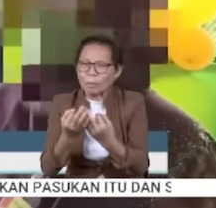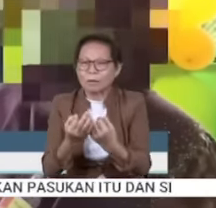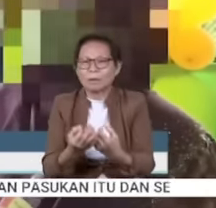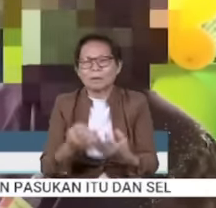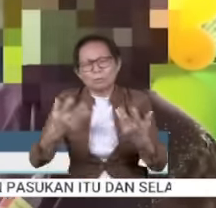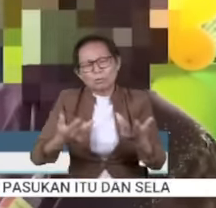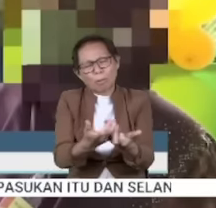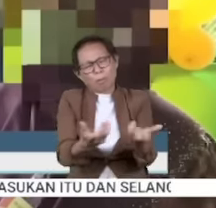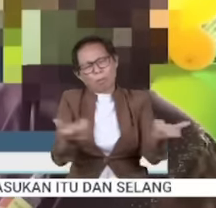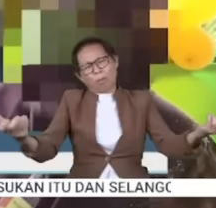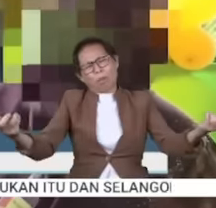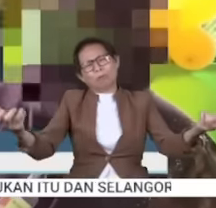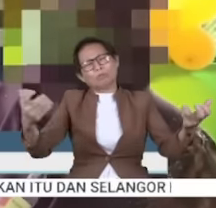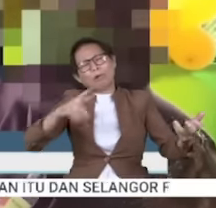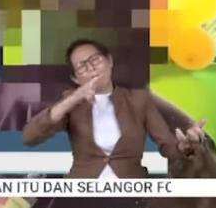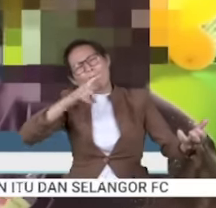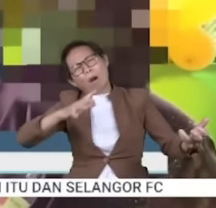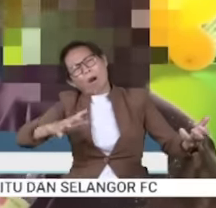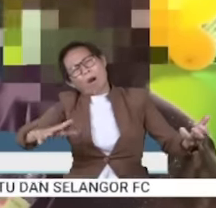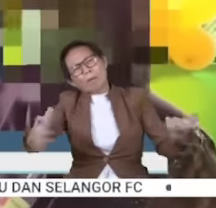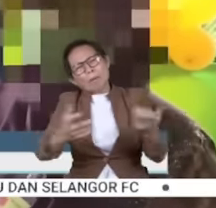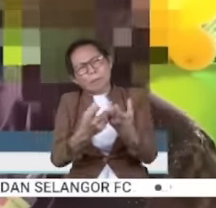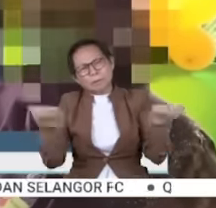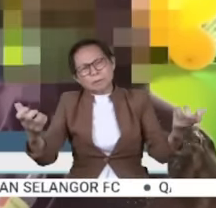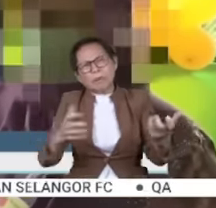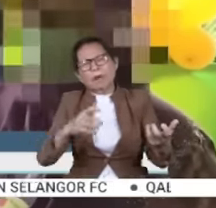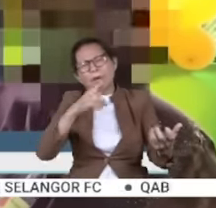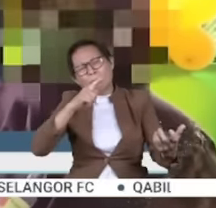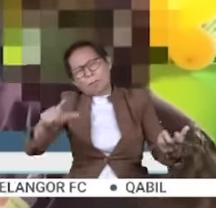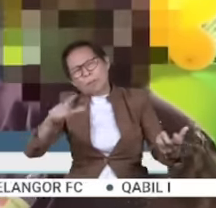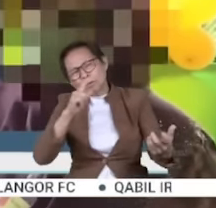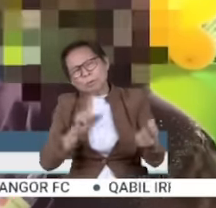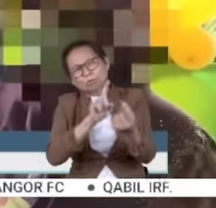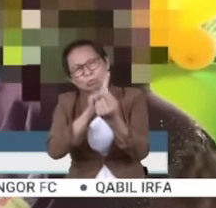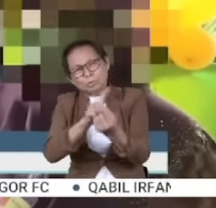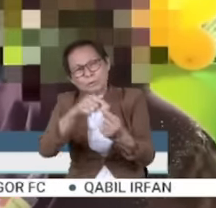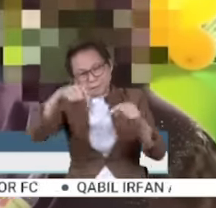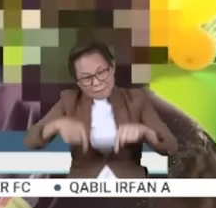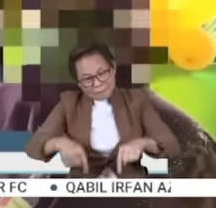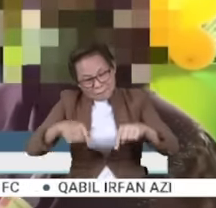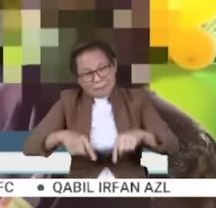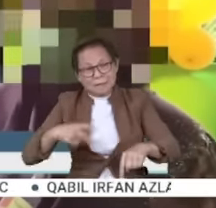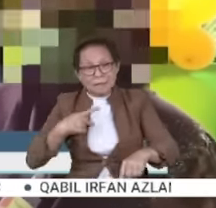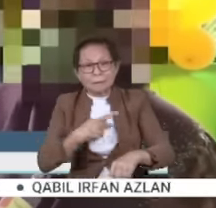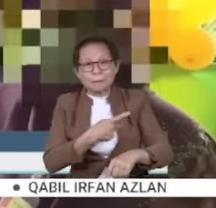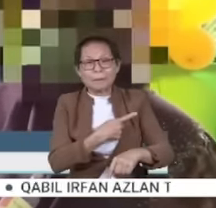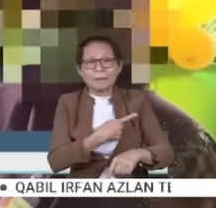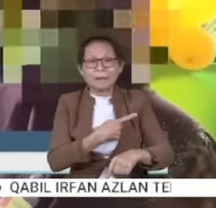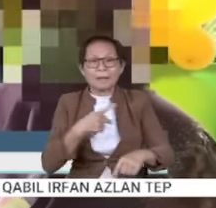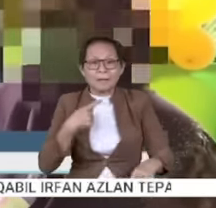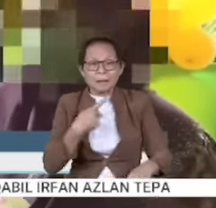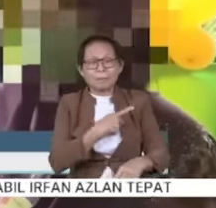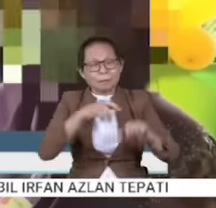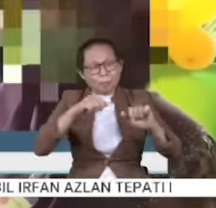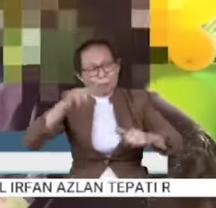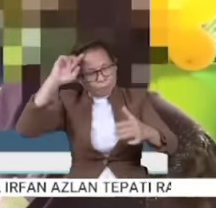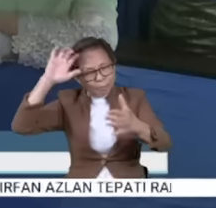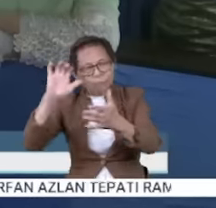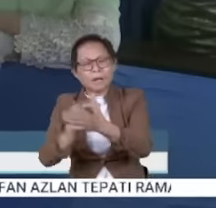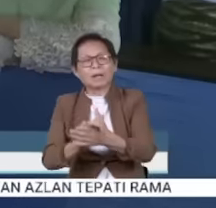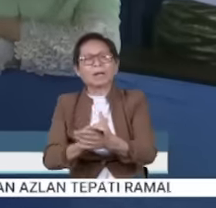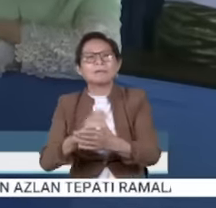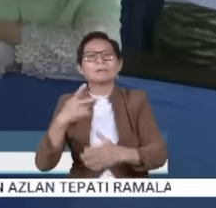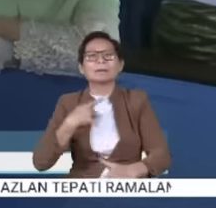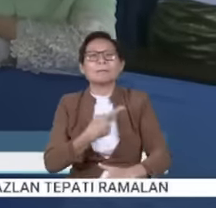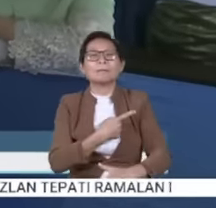terpisah Sudah lama tidak berjumpa bersama saya di sini juga kami dapat meyakinkan diri